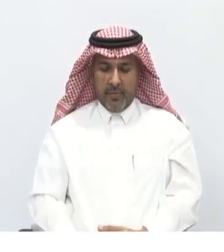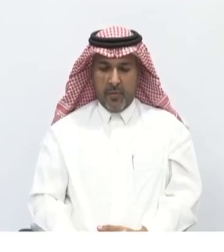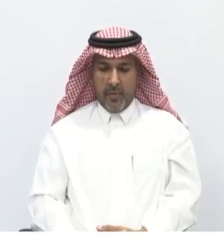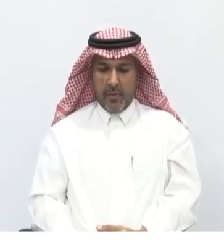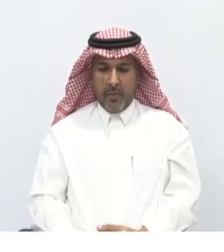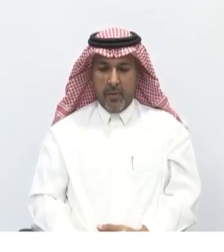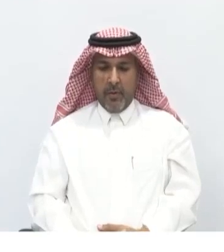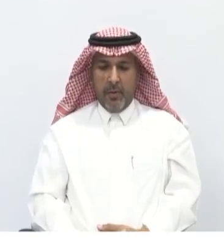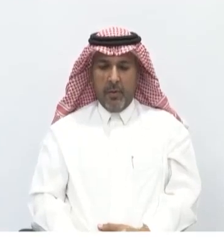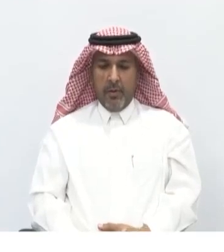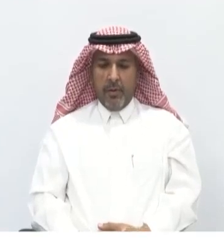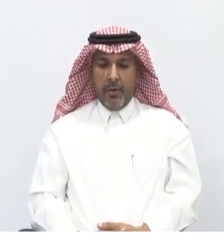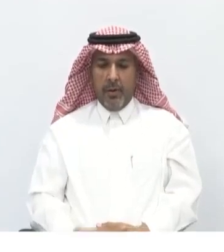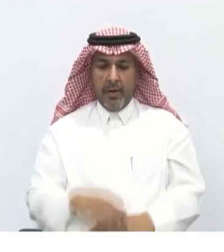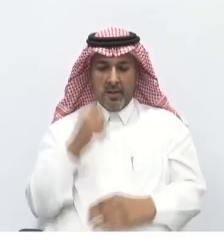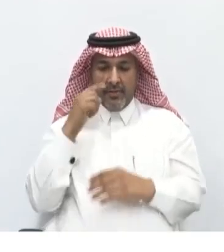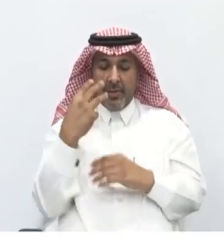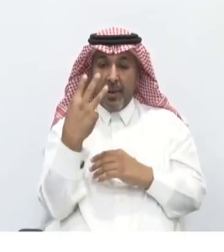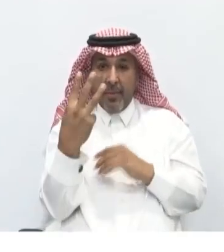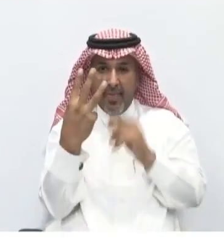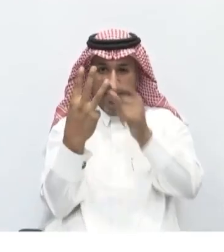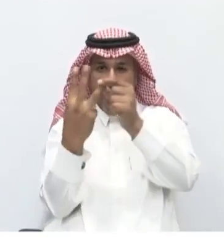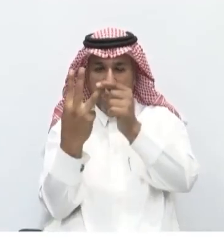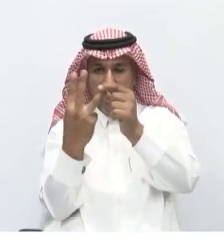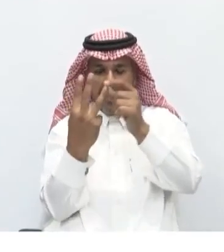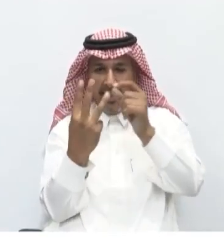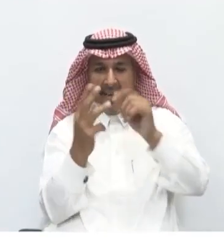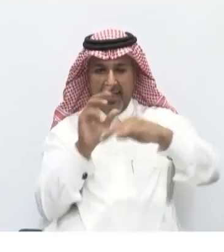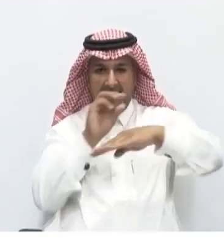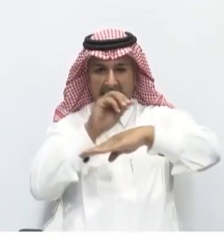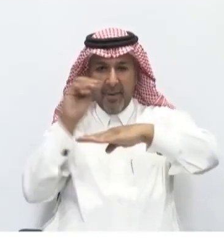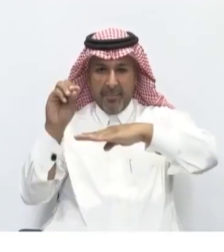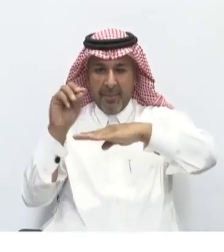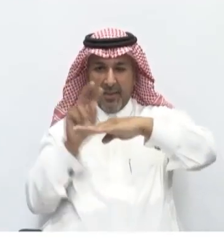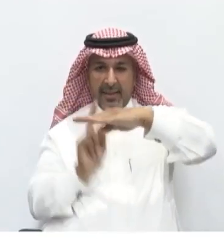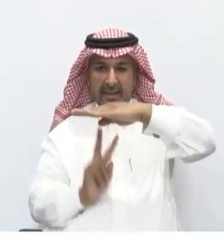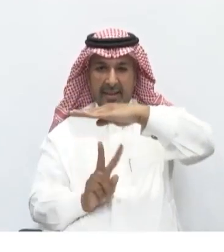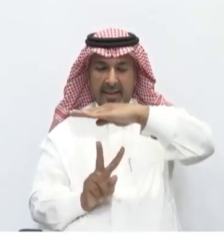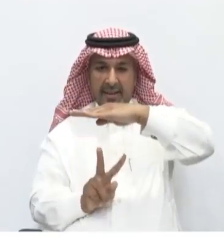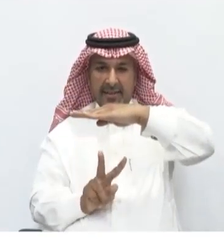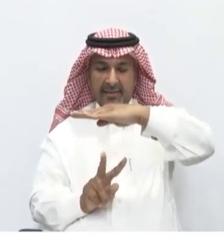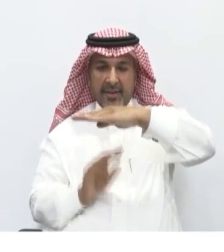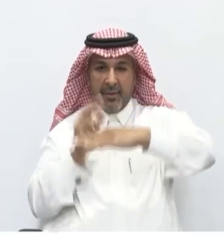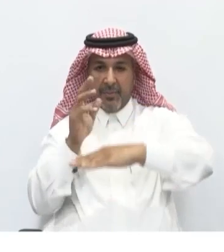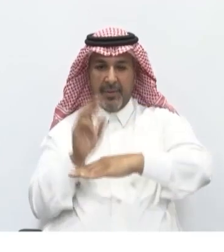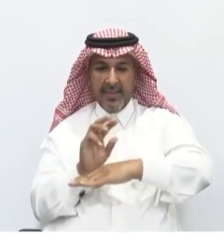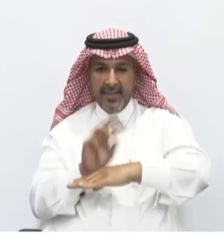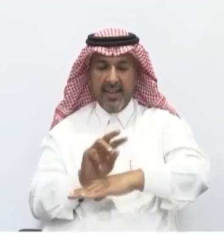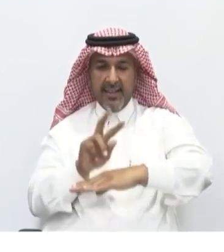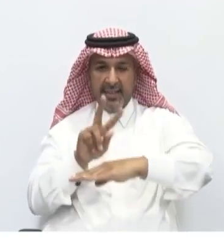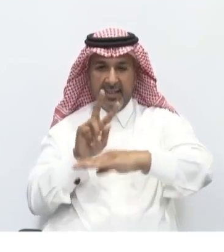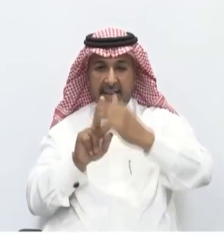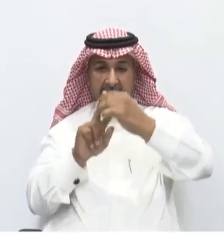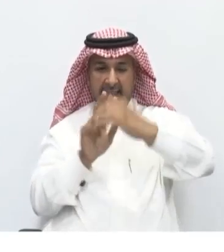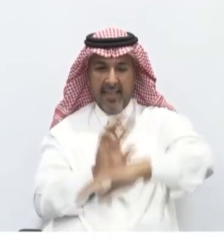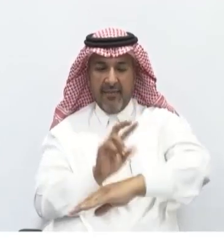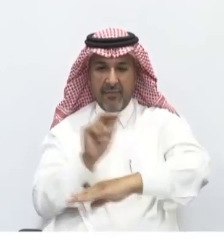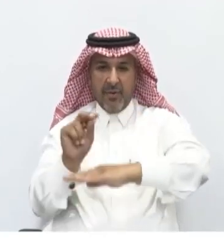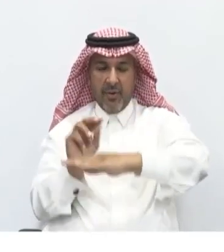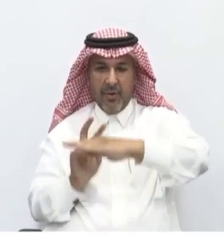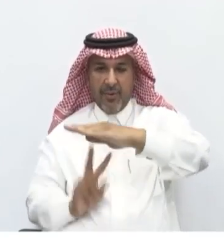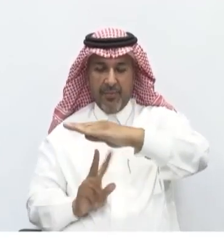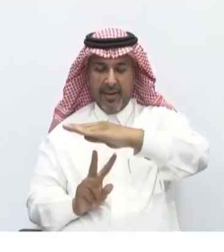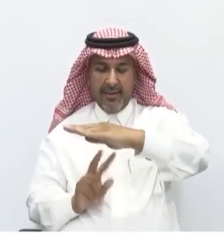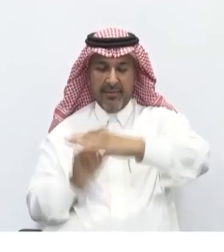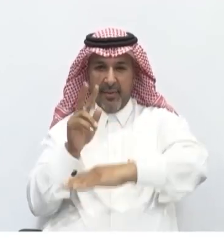هنا اثنين مول من الهيدروجين على واحد مول من الاكسجين هنا واحد مول من الاكسجين على